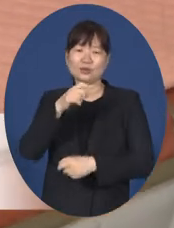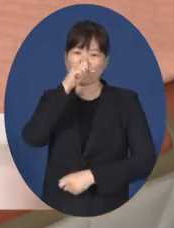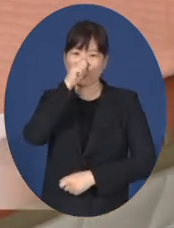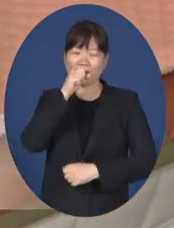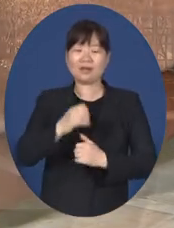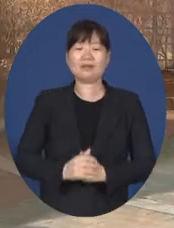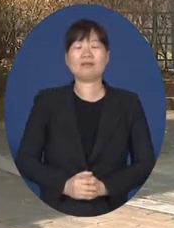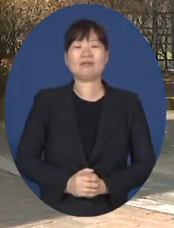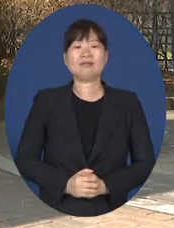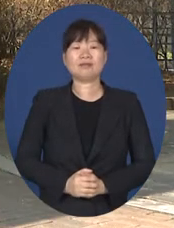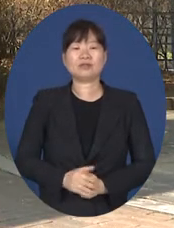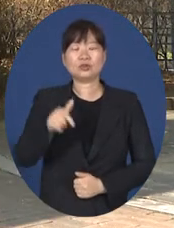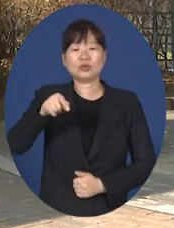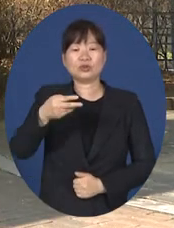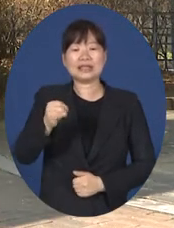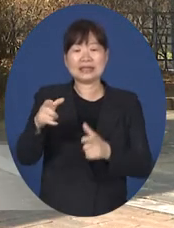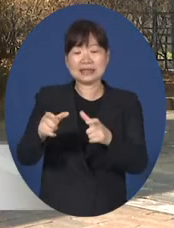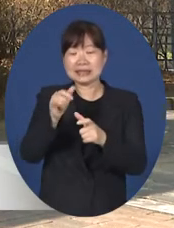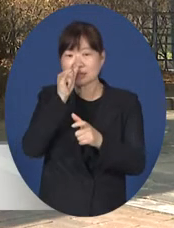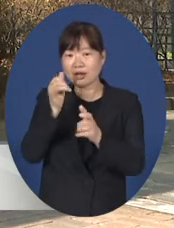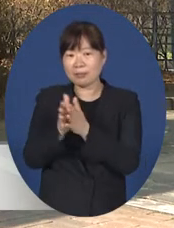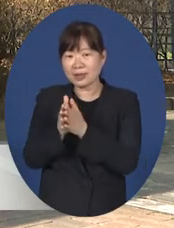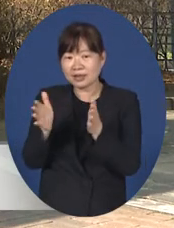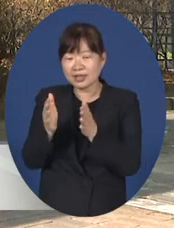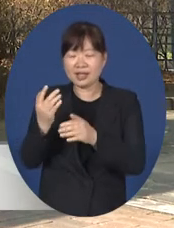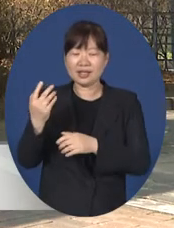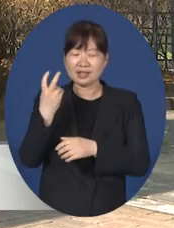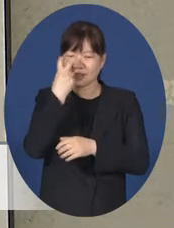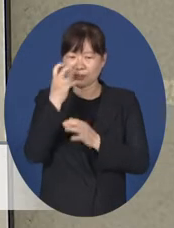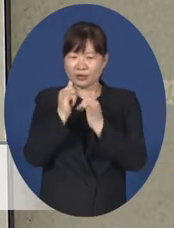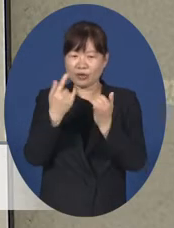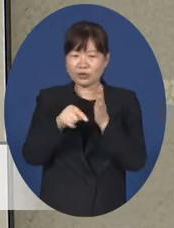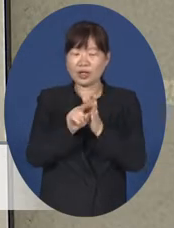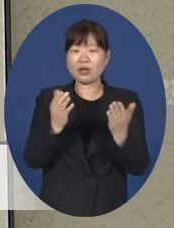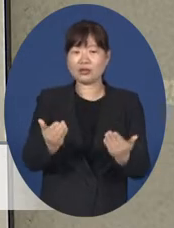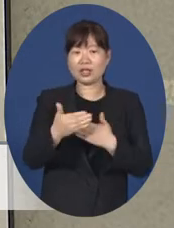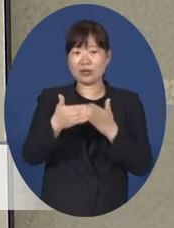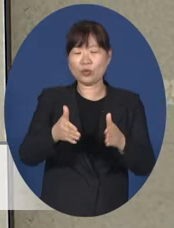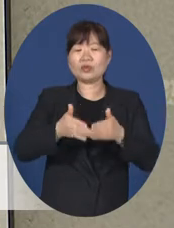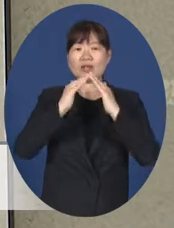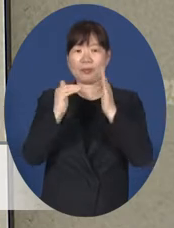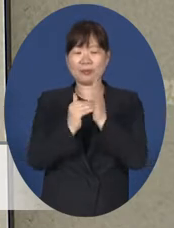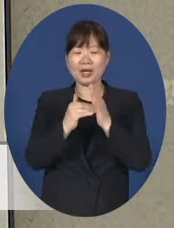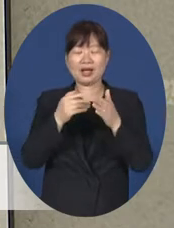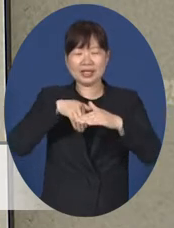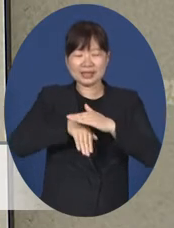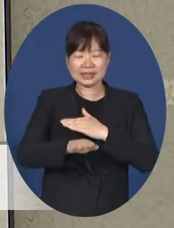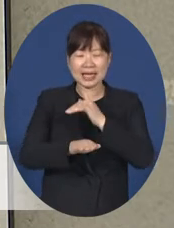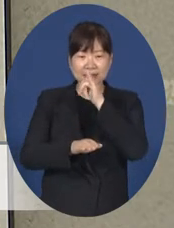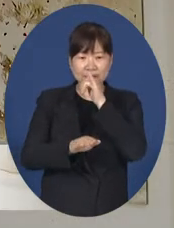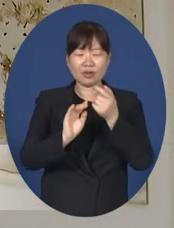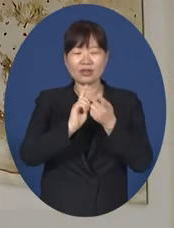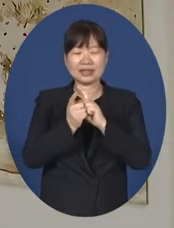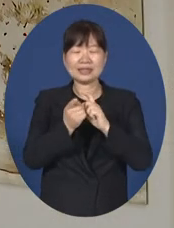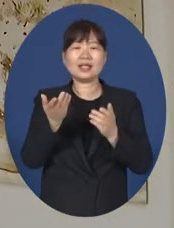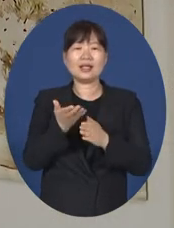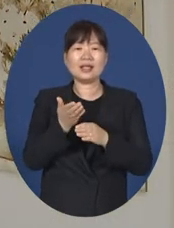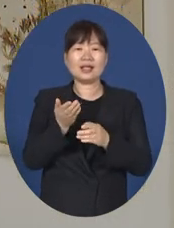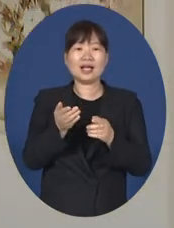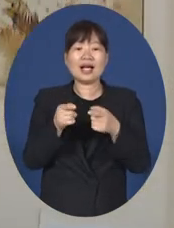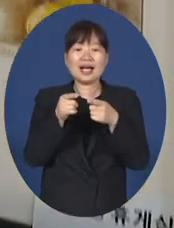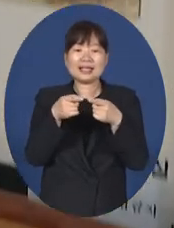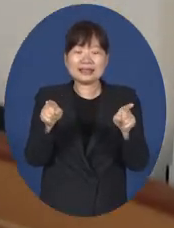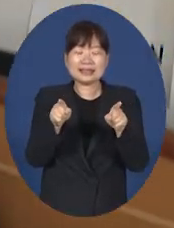들어봤습니다. 구리시에 위치한 이 아파트는 지난해 경비원들을 위한 휴게실을 만들었습니다. 지하에 있던 곳을 대신해 지상